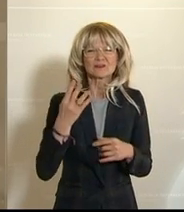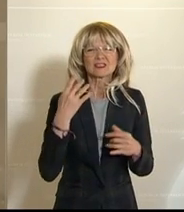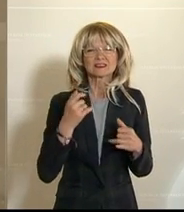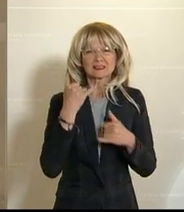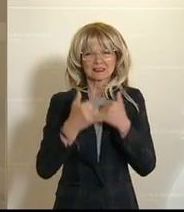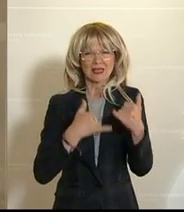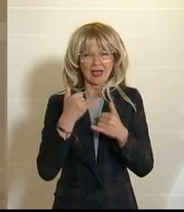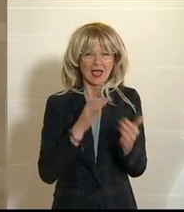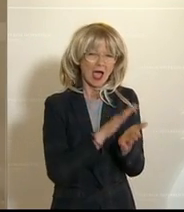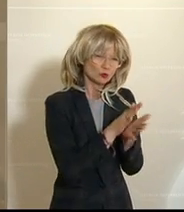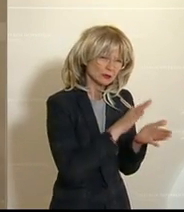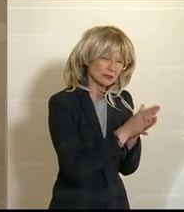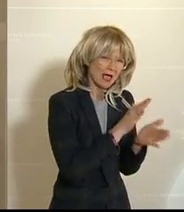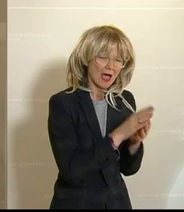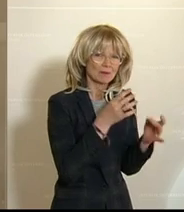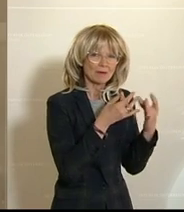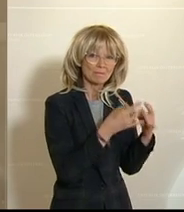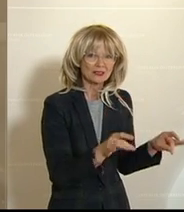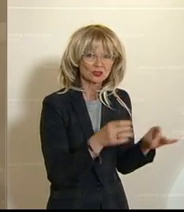bei den Ausgaben, bei den Pensionen von